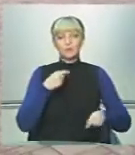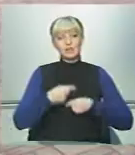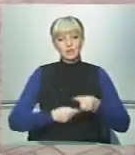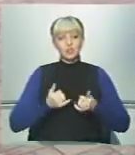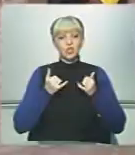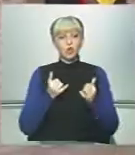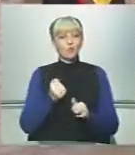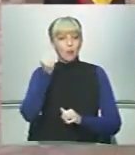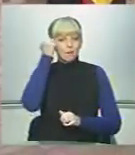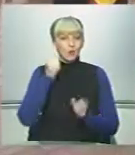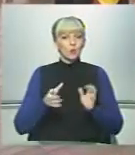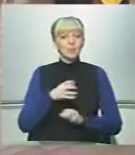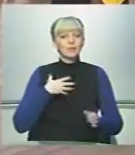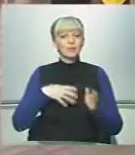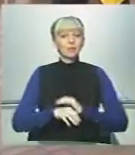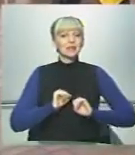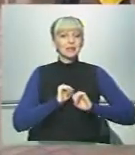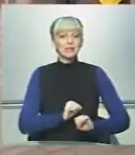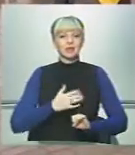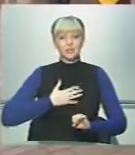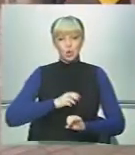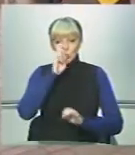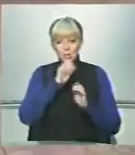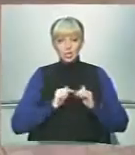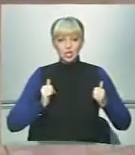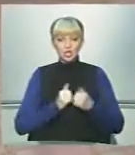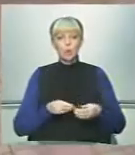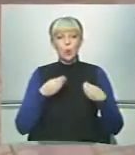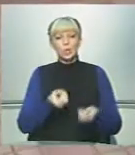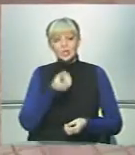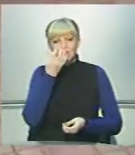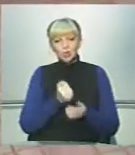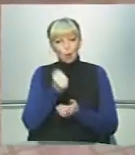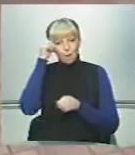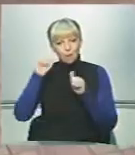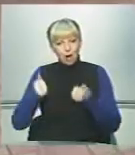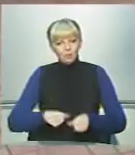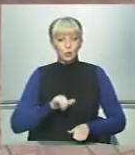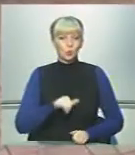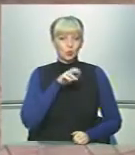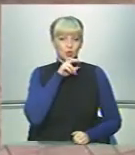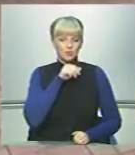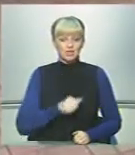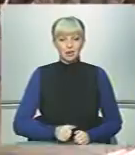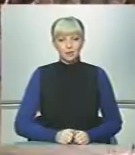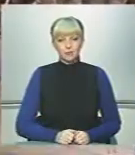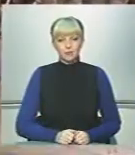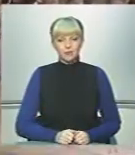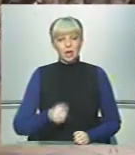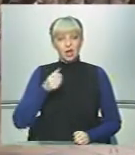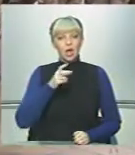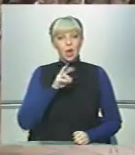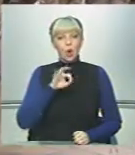традиційно вшановують пам'ять усіх полеглих захисників нашої держави, покладаючи квіти до пам'ятників у Чернівцях.